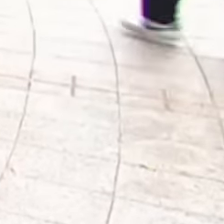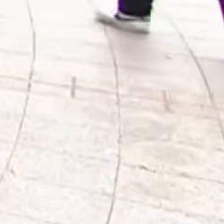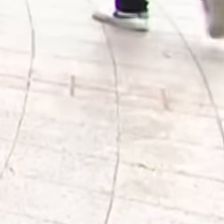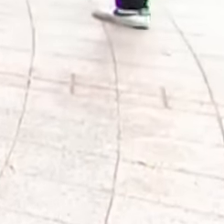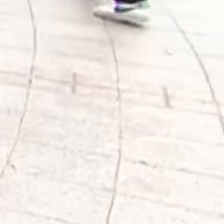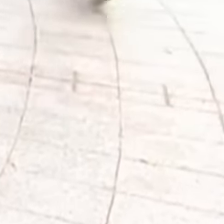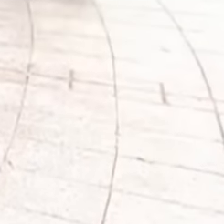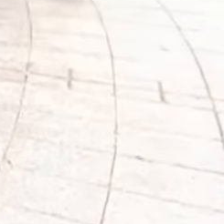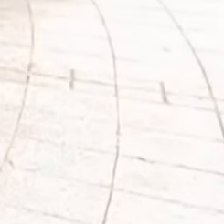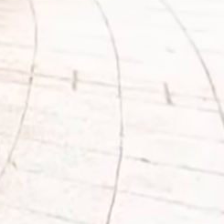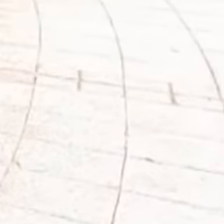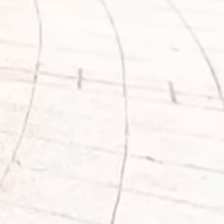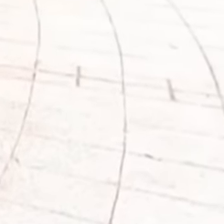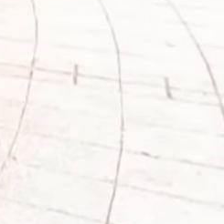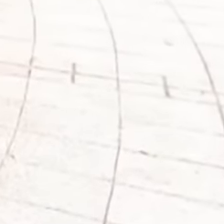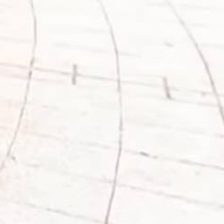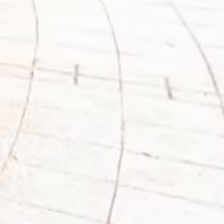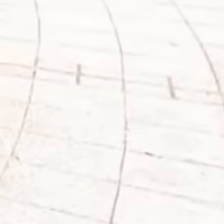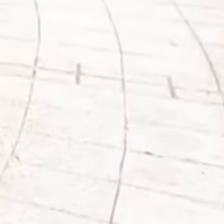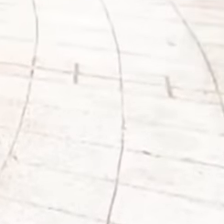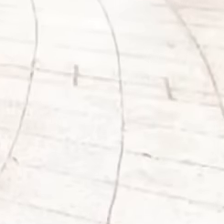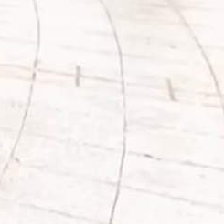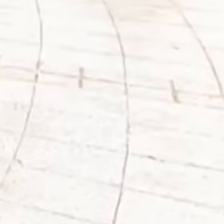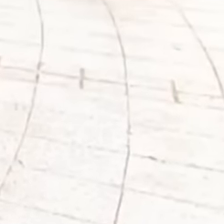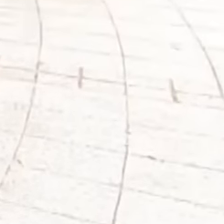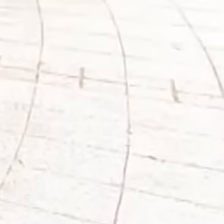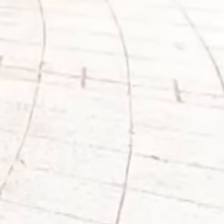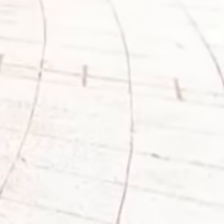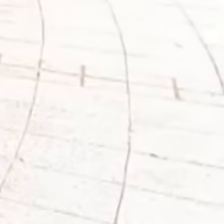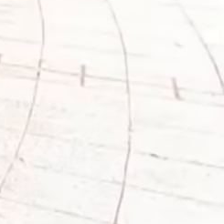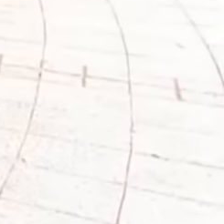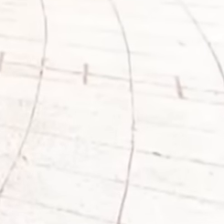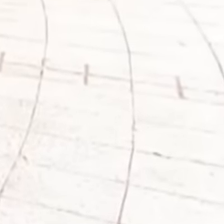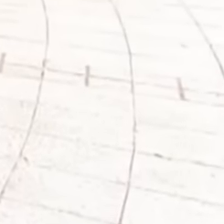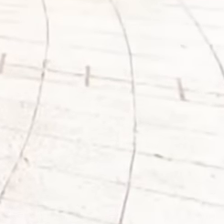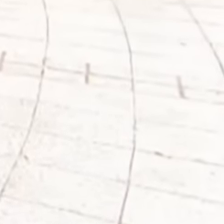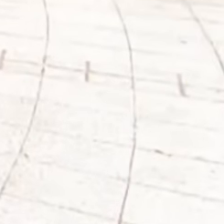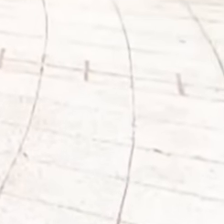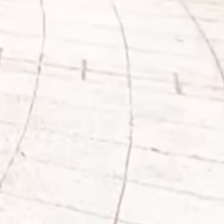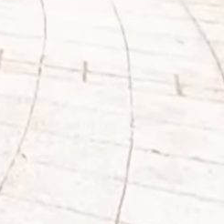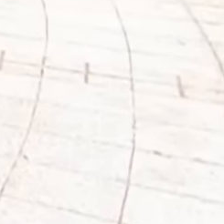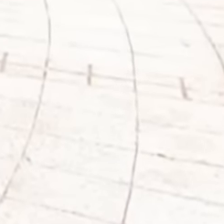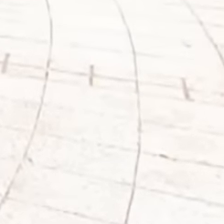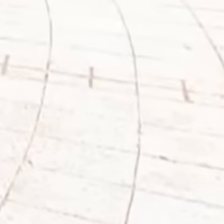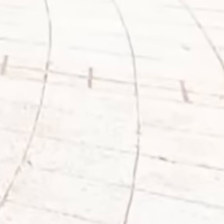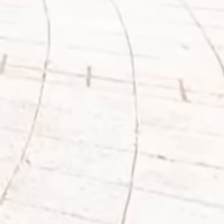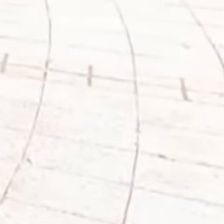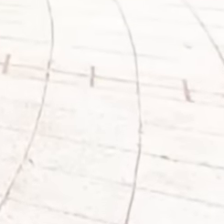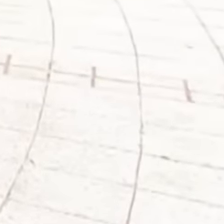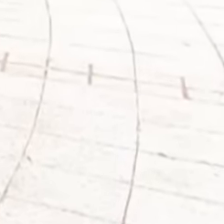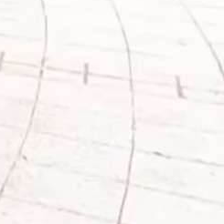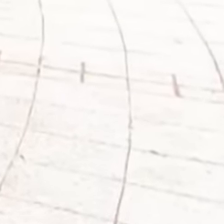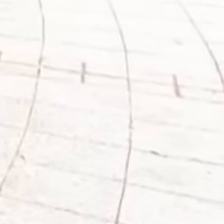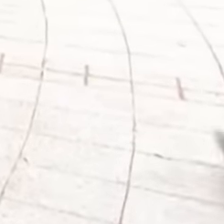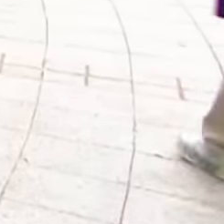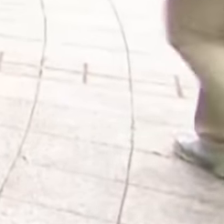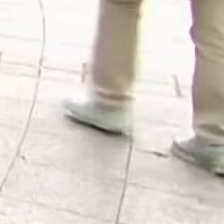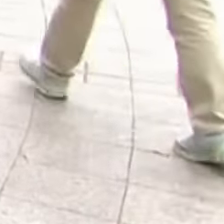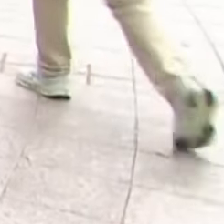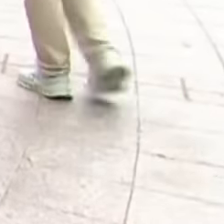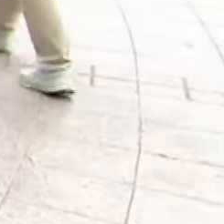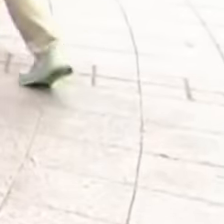이색이 됐습니다 주 제주 경찰서도이 의혹 들여다보겠다고 선 만큼 향후 조사와 수사도 예견이